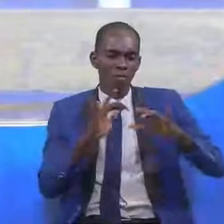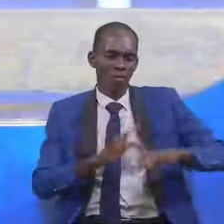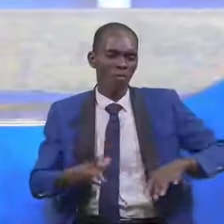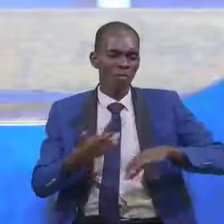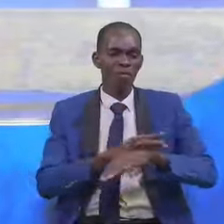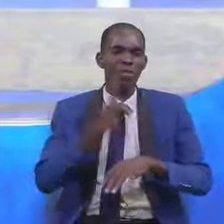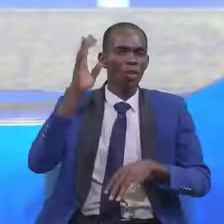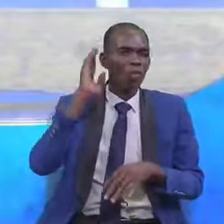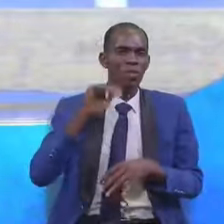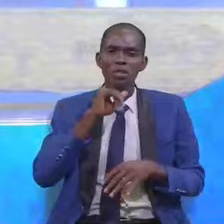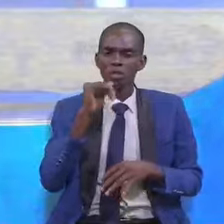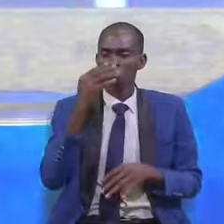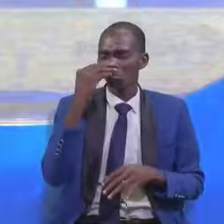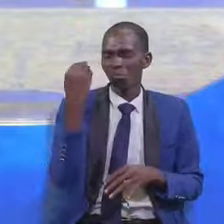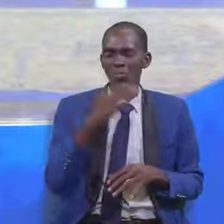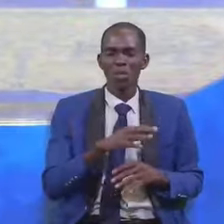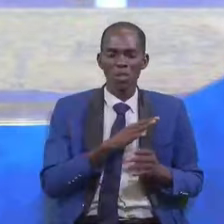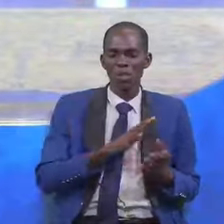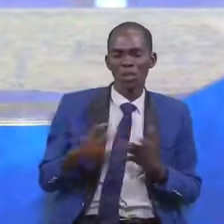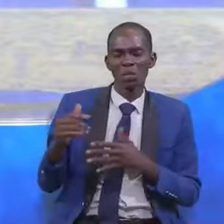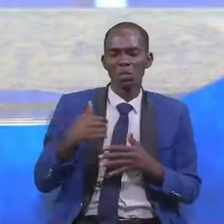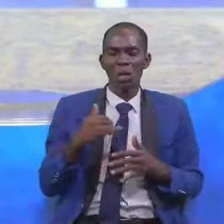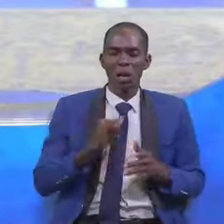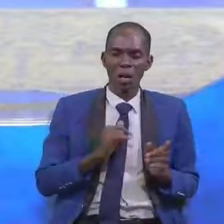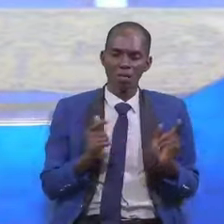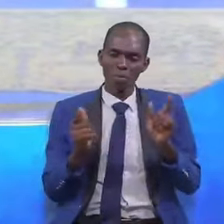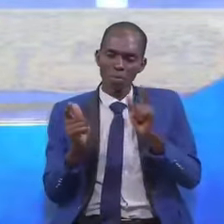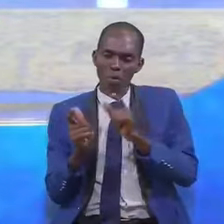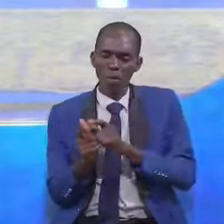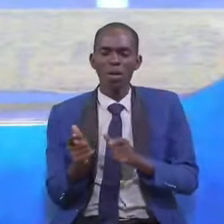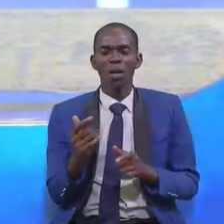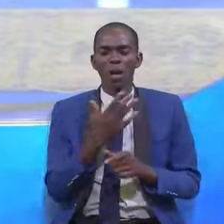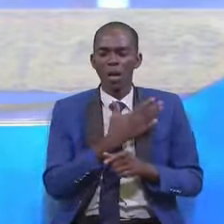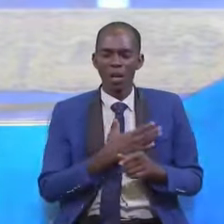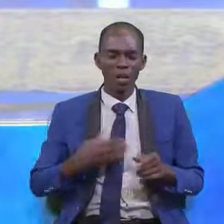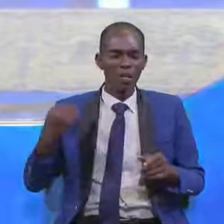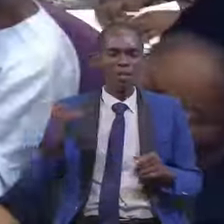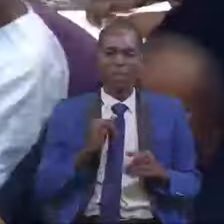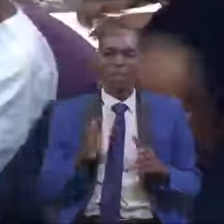je viens et je fais la prière de la foi et je suis guéri au nom de Jésus-Christ.